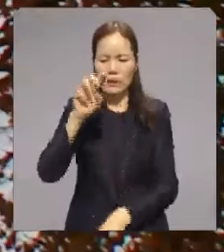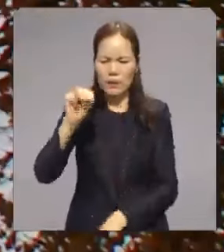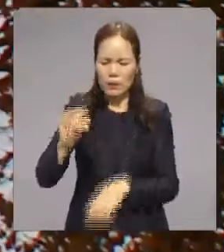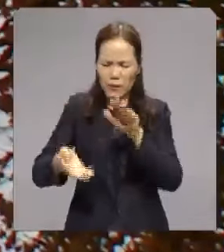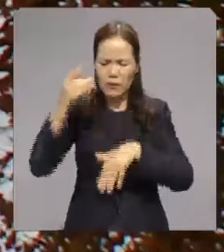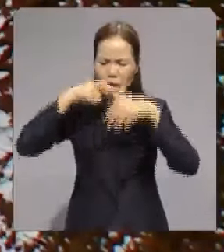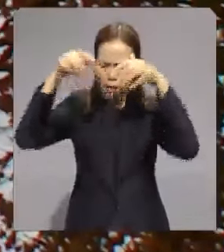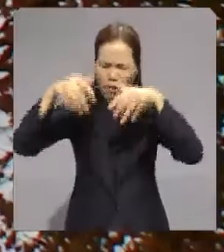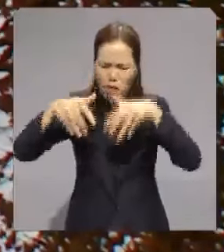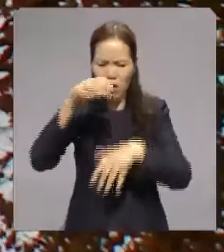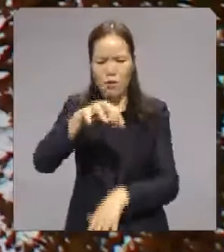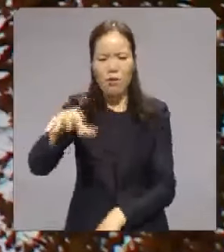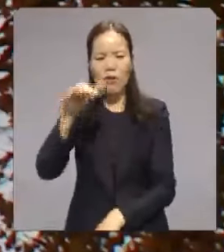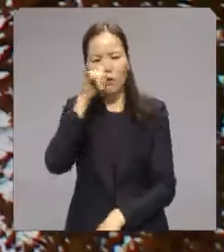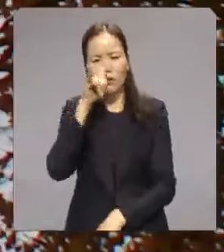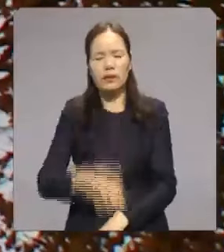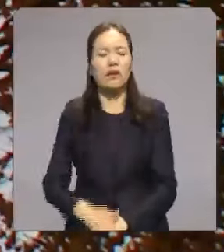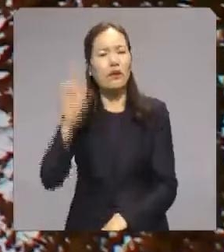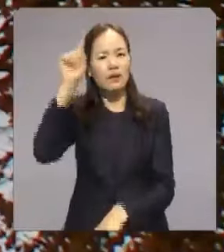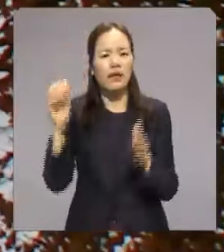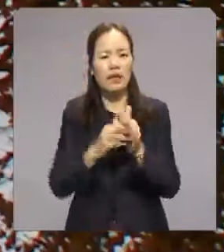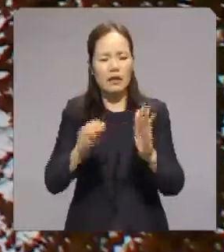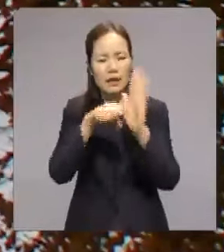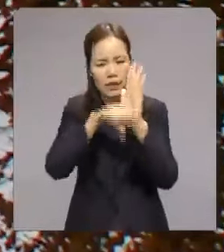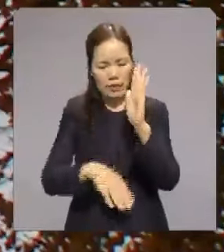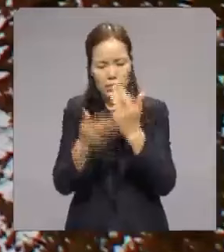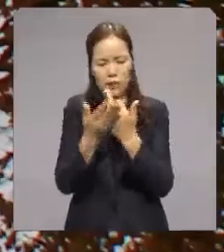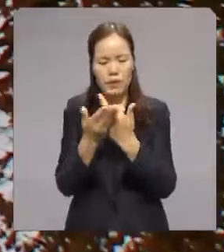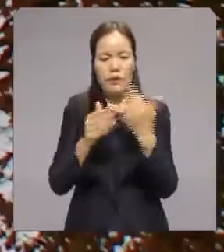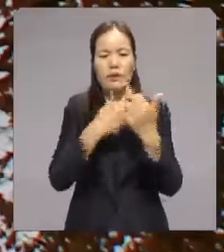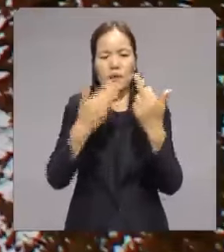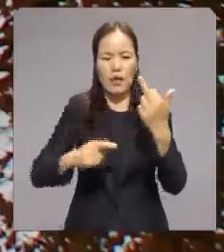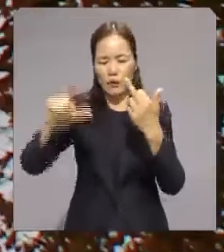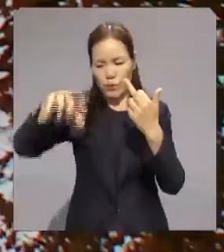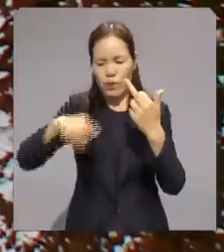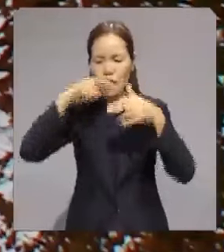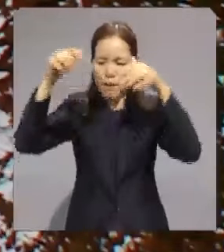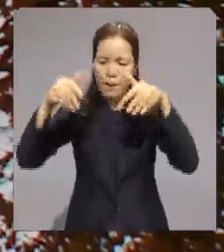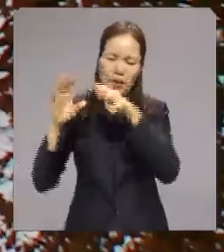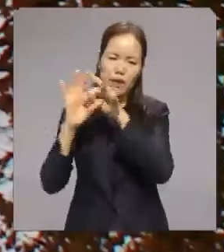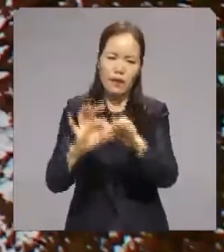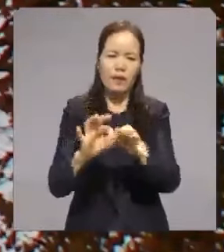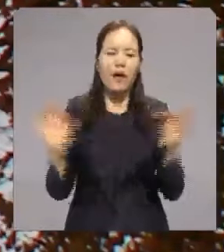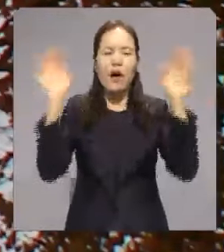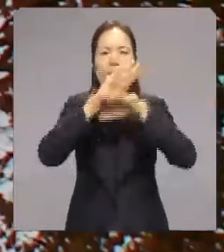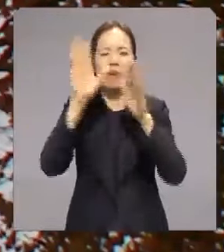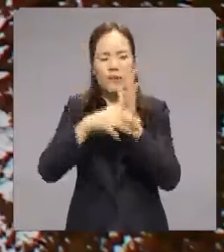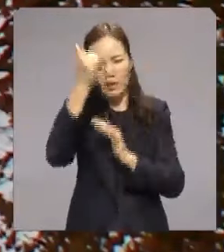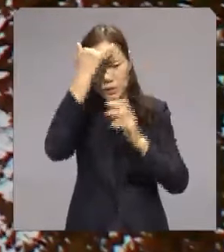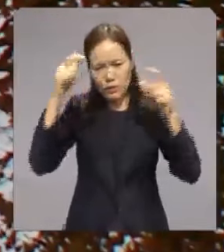이상 쏟아지는 곳이 있습니다 내일까지는 남부와 제주 강원 동해안에 비가 이어지겠고요 밤 사이